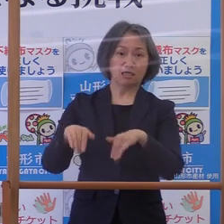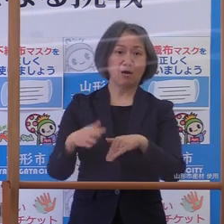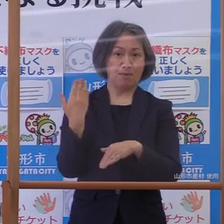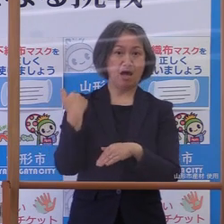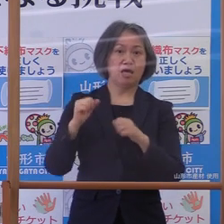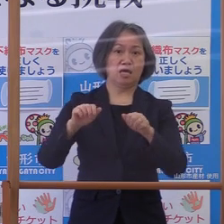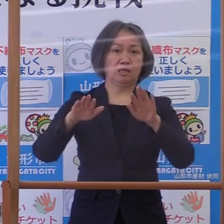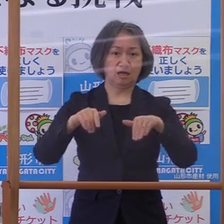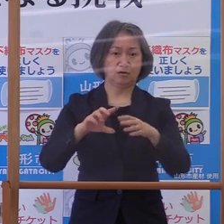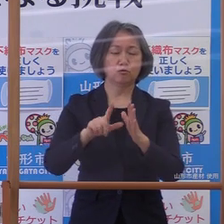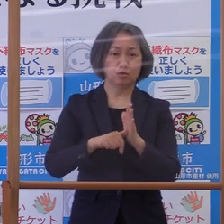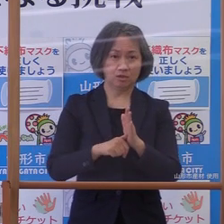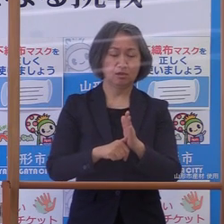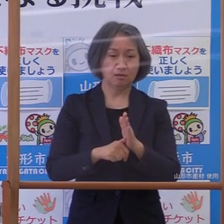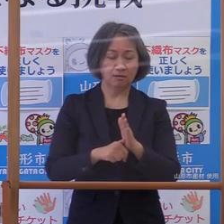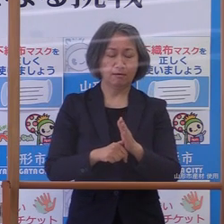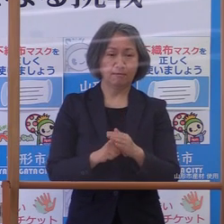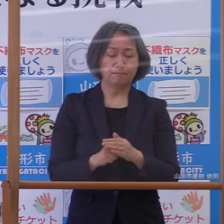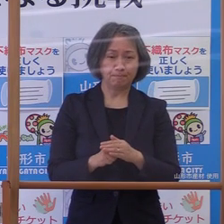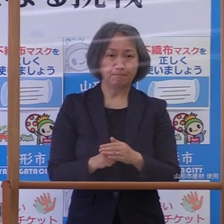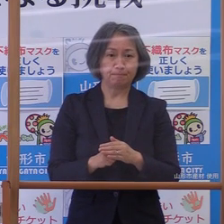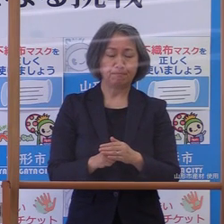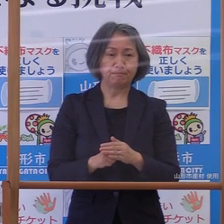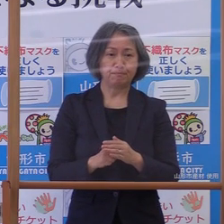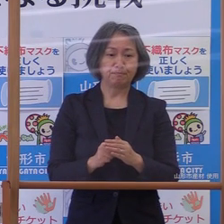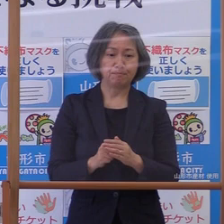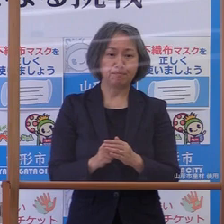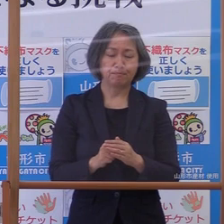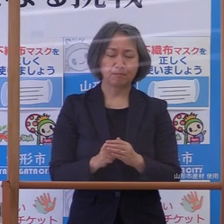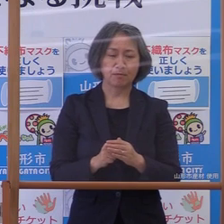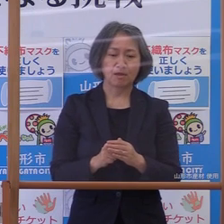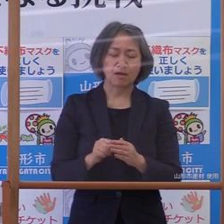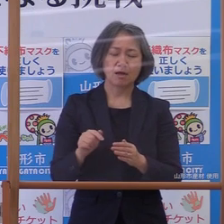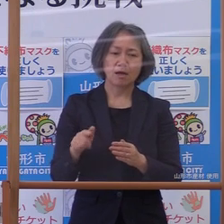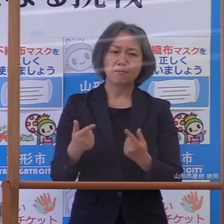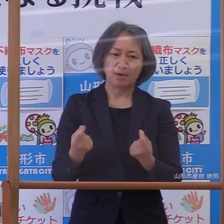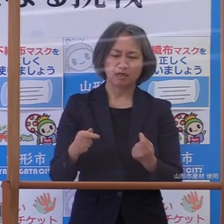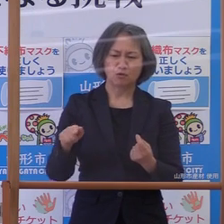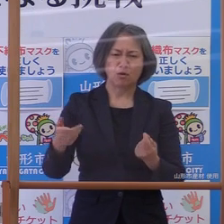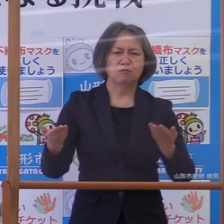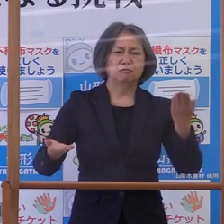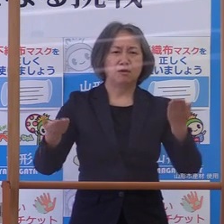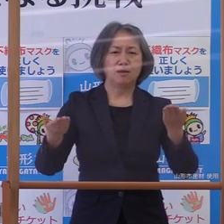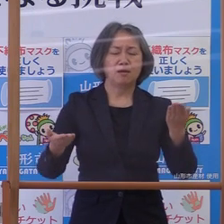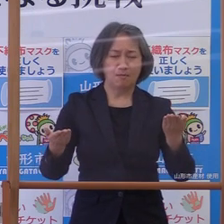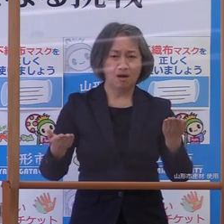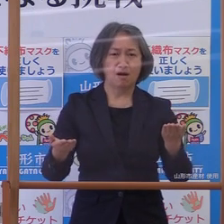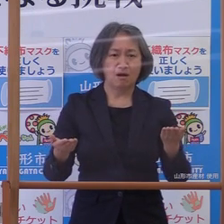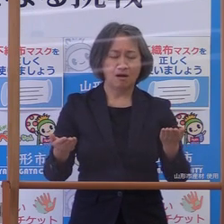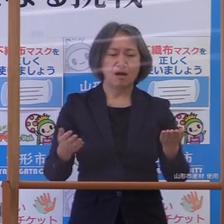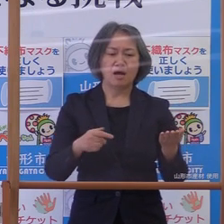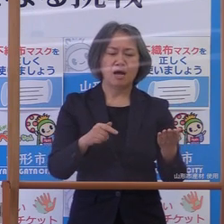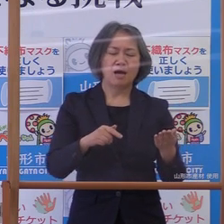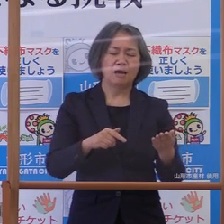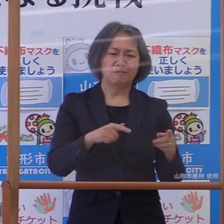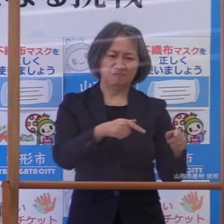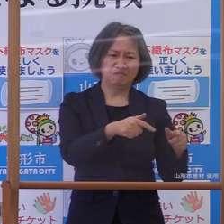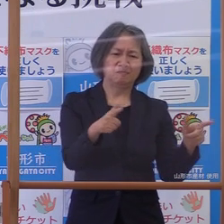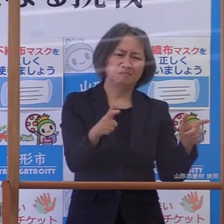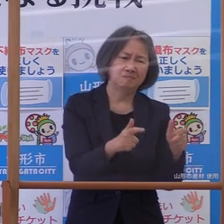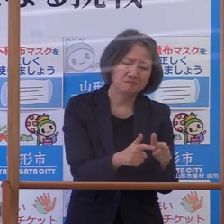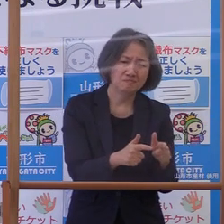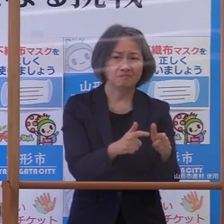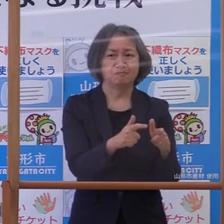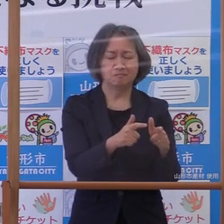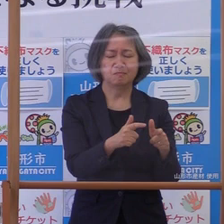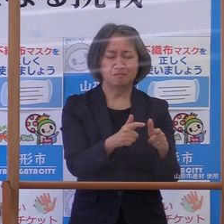こういうふうに、記憶してますけれども、やはりそれと比べればですね、あのはるかに小さなものだという